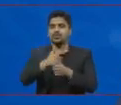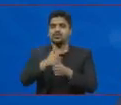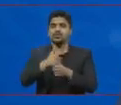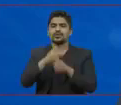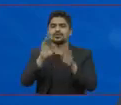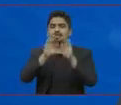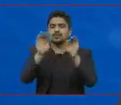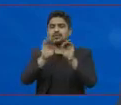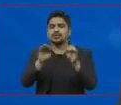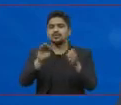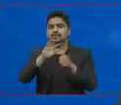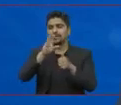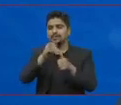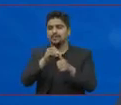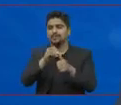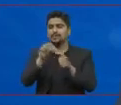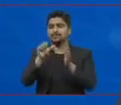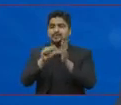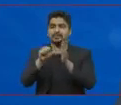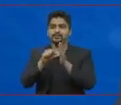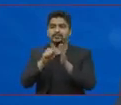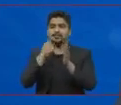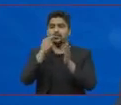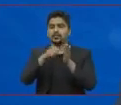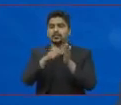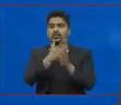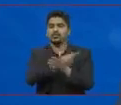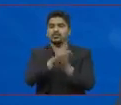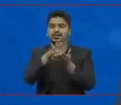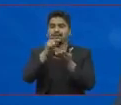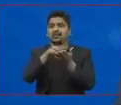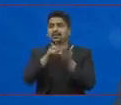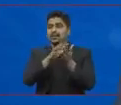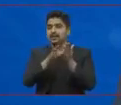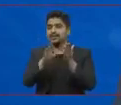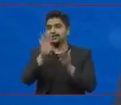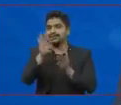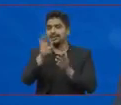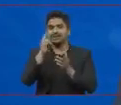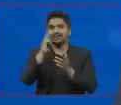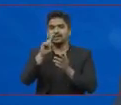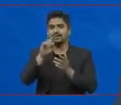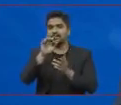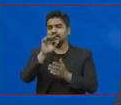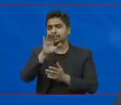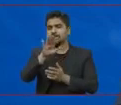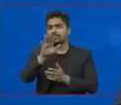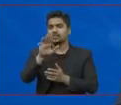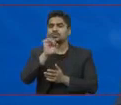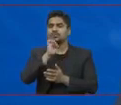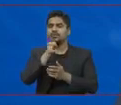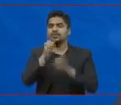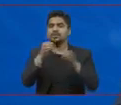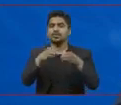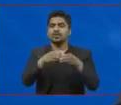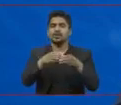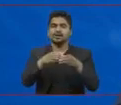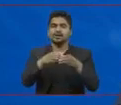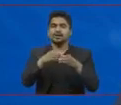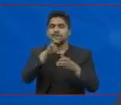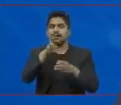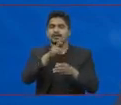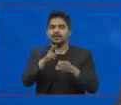सिन्धुपाल्चोक, काभ्रेपलाञ्चोक जिल्लाका तोकिएका खोप केन्द्रबाट 40 देखि 59 वर्ष उमेर समूहका